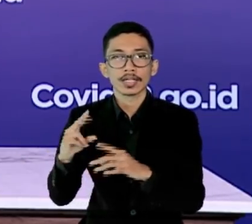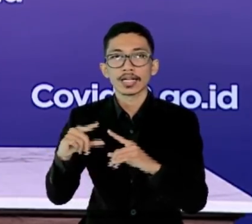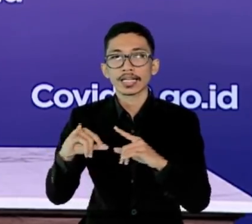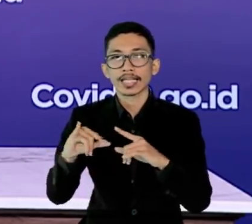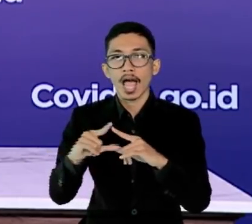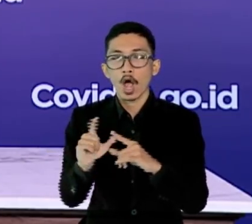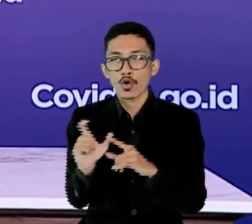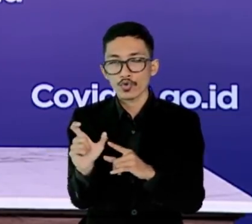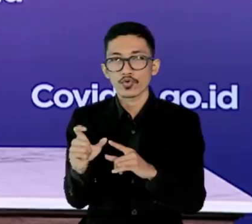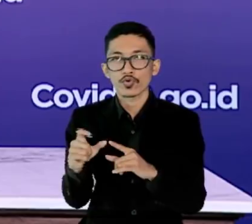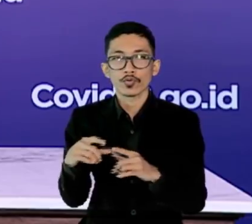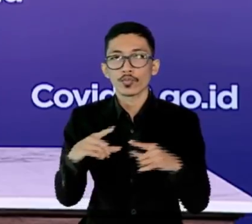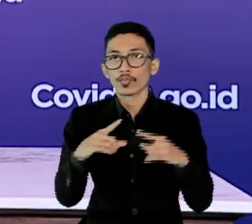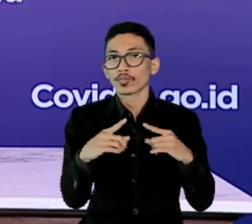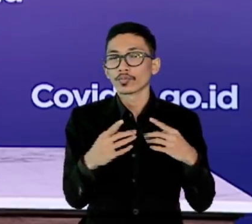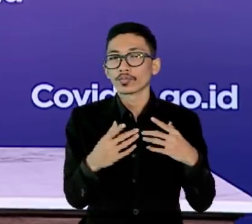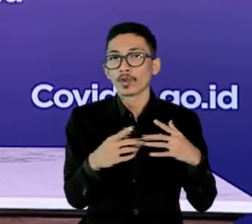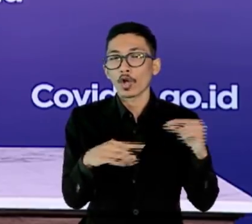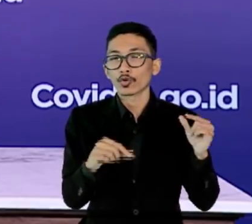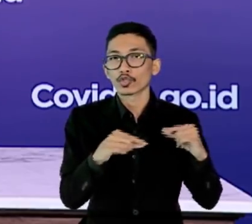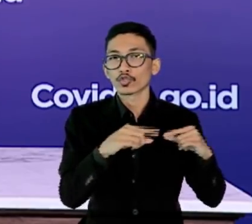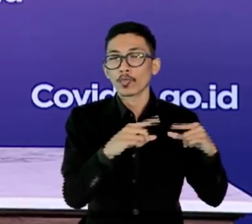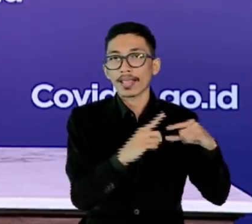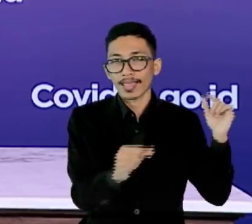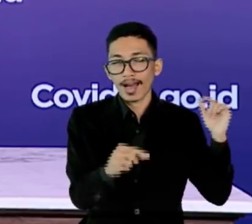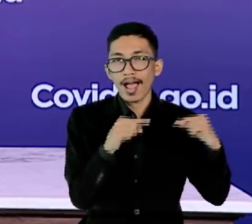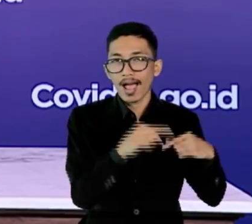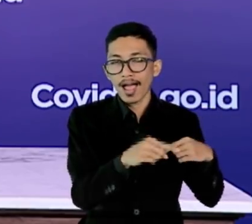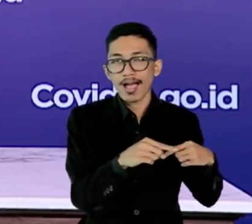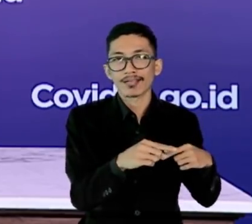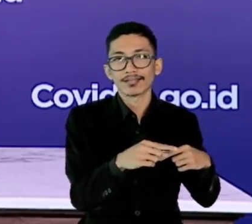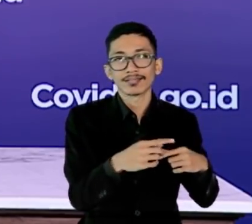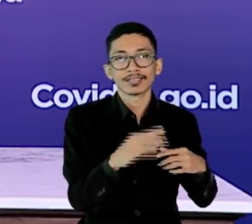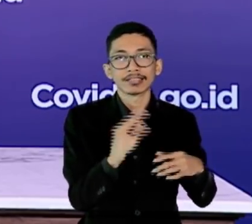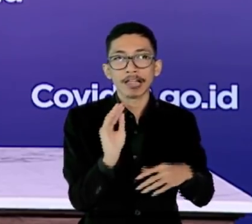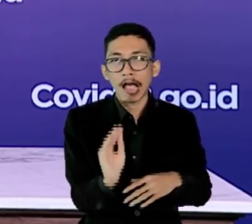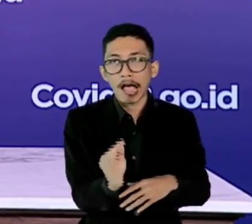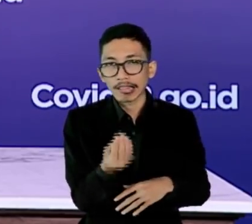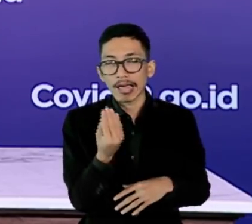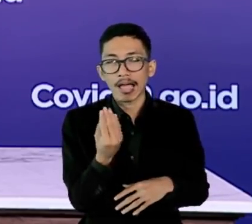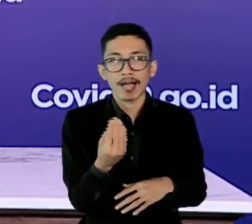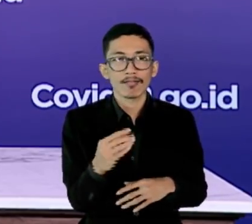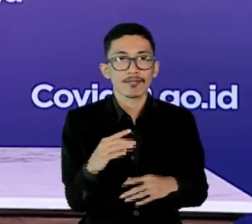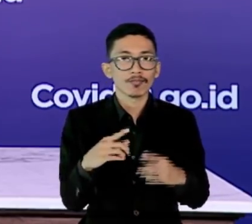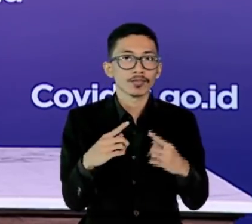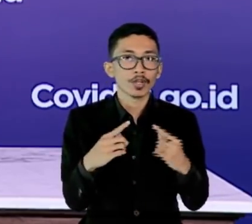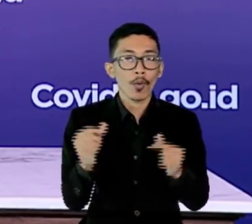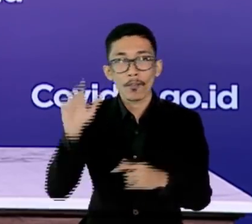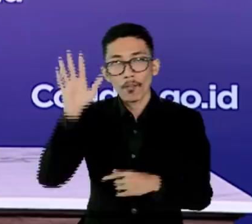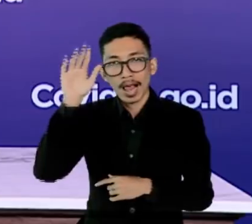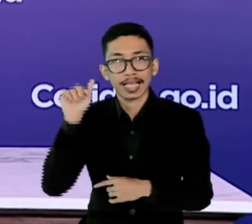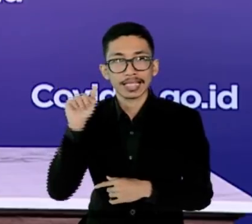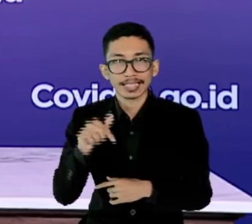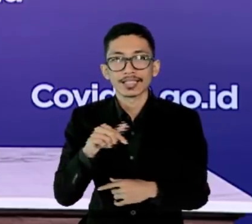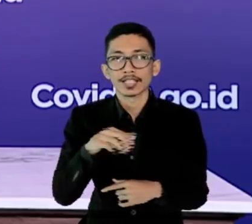ini 20,52%, Provinsi DKI Jakarta di Pulau Jawa Bali, yaitu